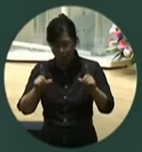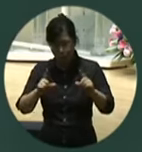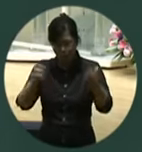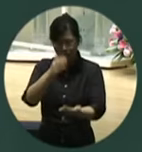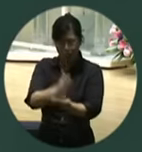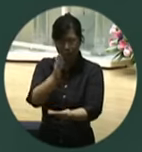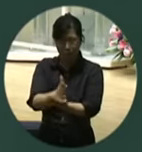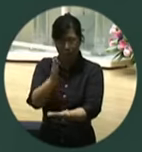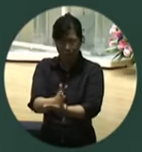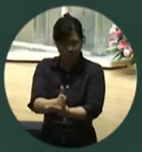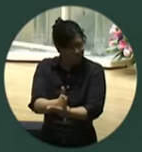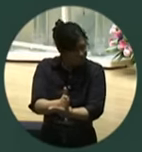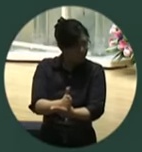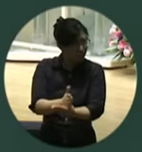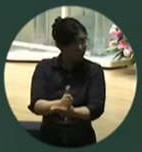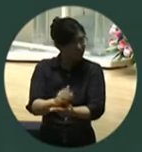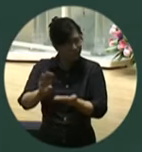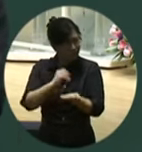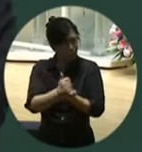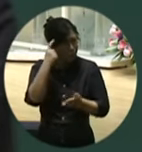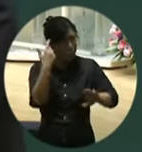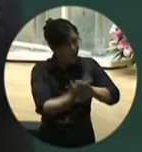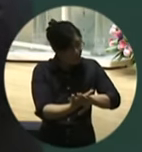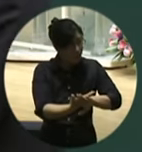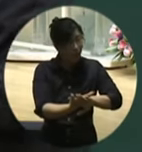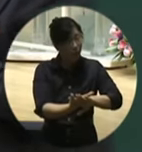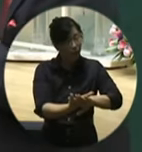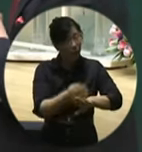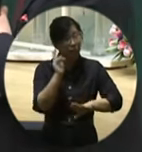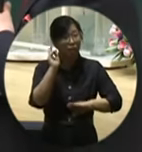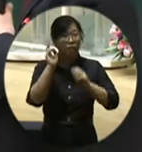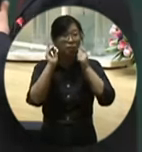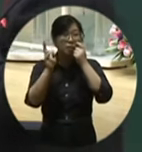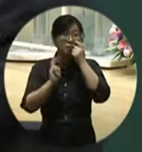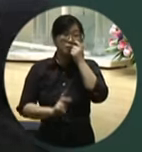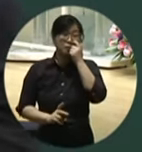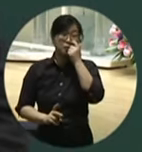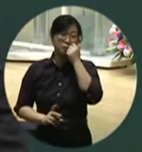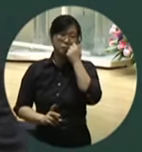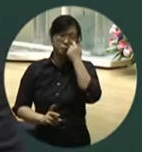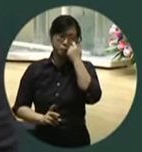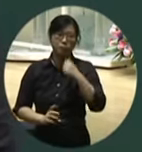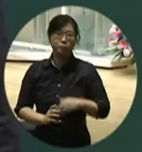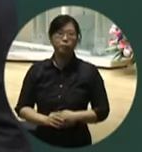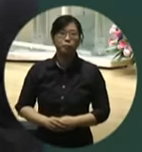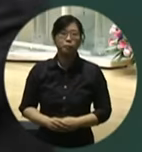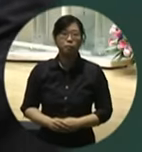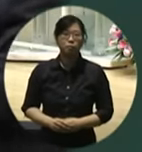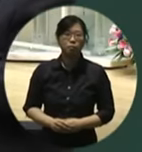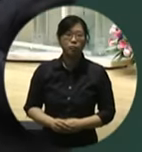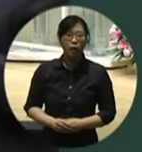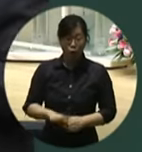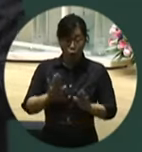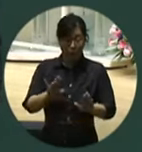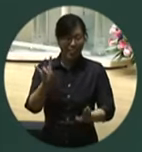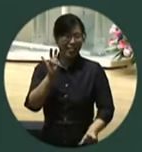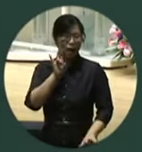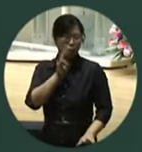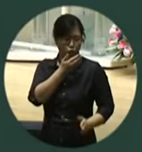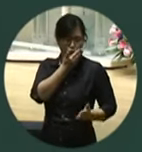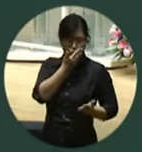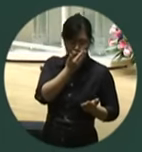더 위기 오면 안 됩니다. So that is why we don't need any more crisis now. 굉장한 중요한 것을 전달해 주세요. So they held